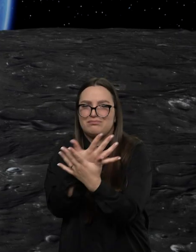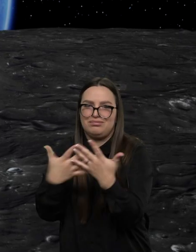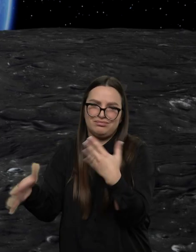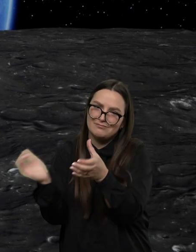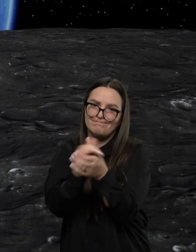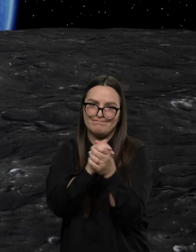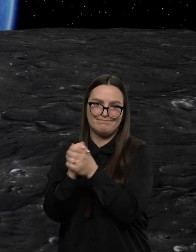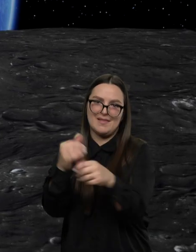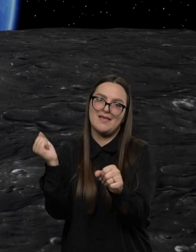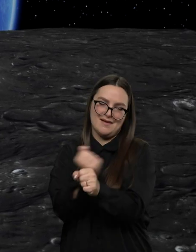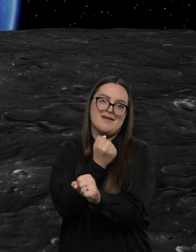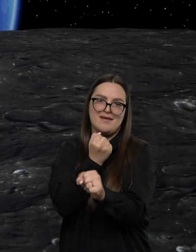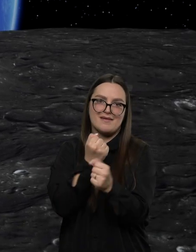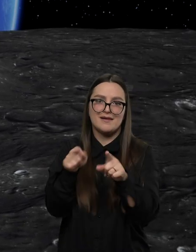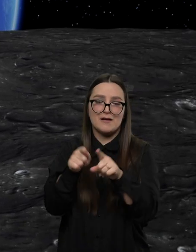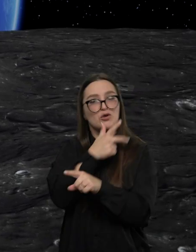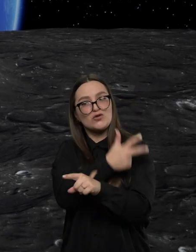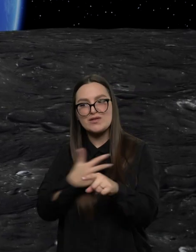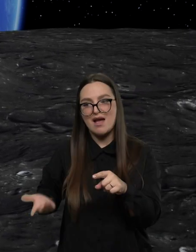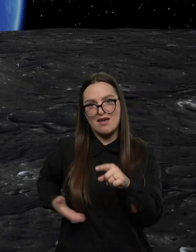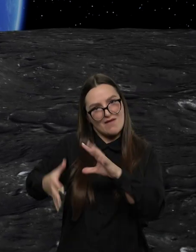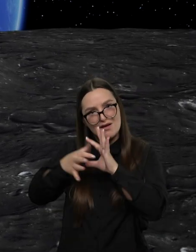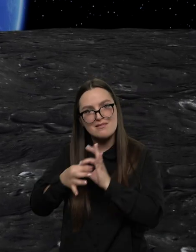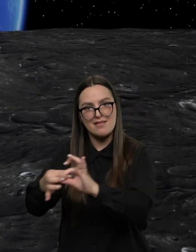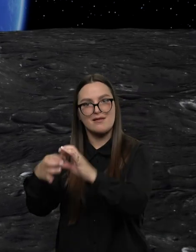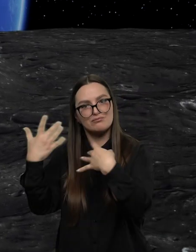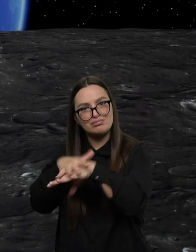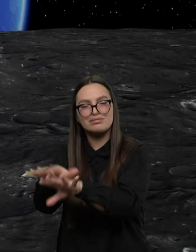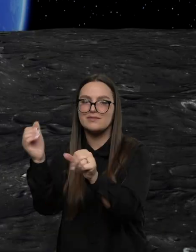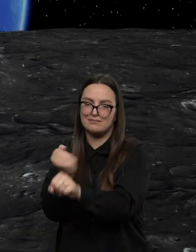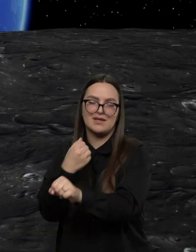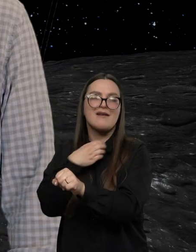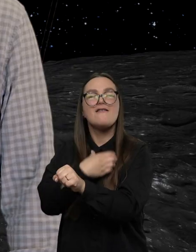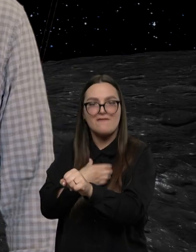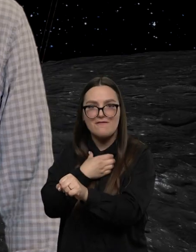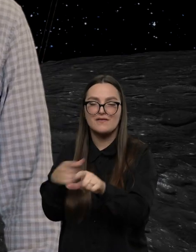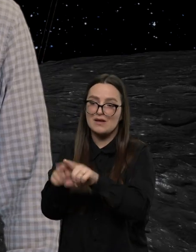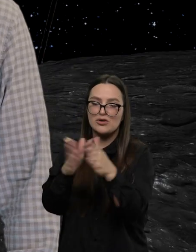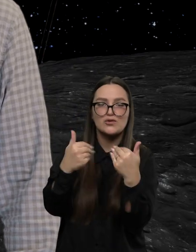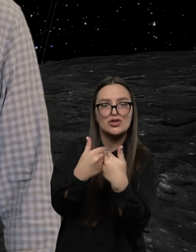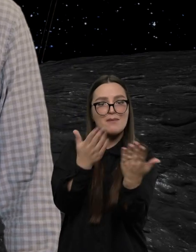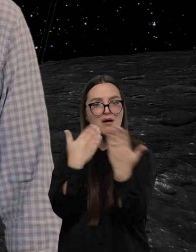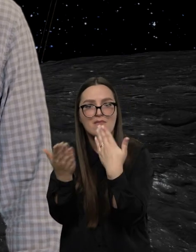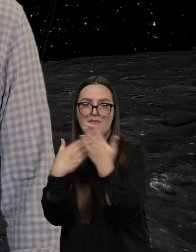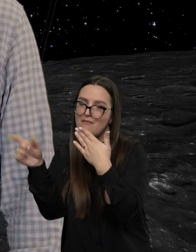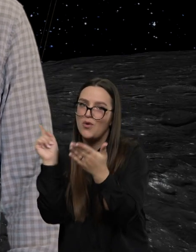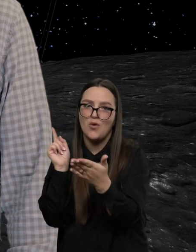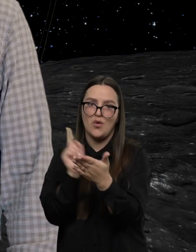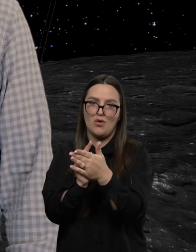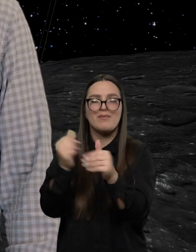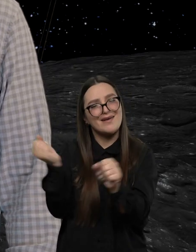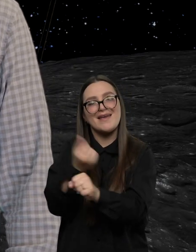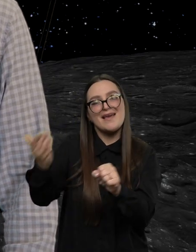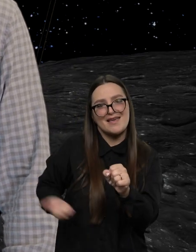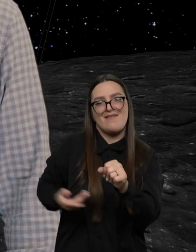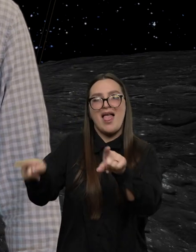draugauti, reikia turėti socialinį gyvenimą, tai tas labai svarbu yra, reikia su šeima bendrauti, tai